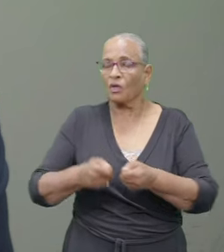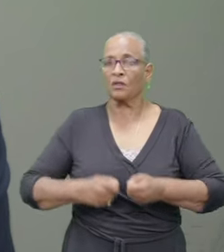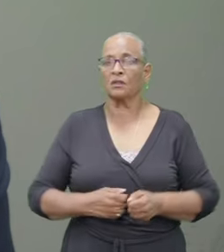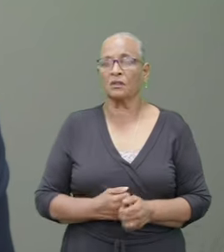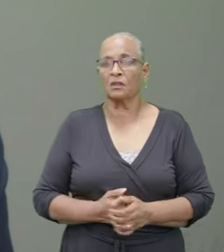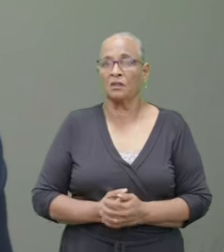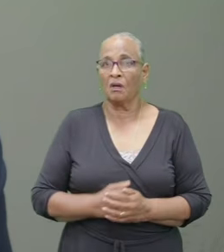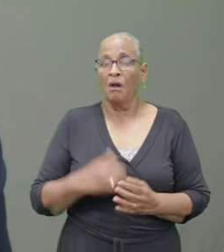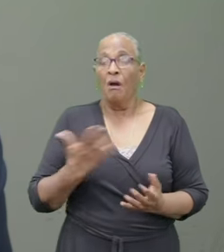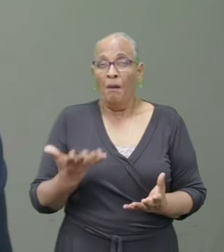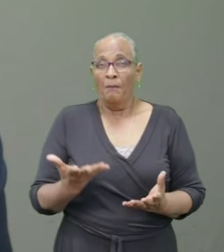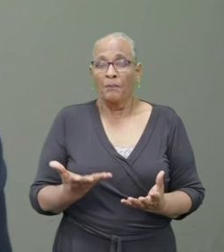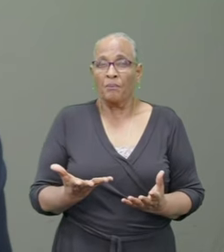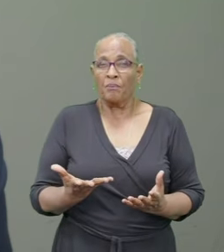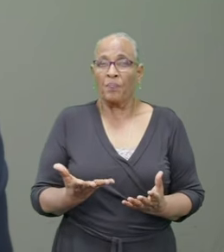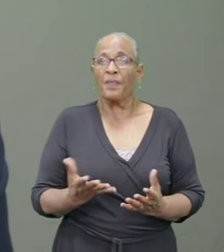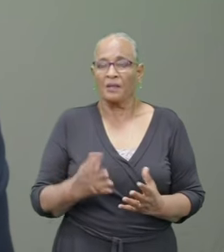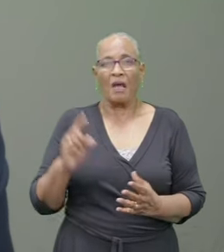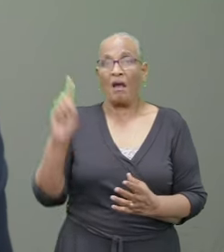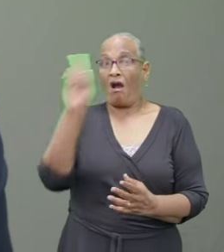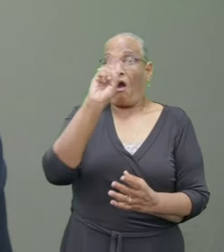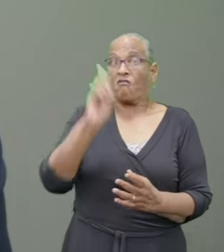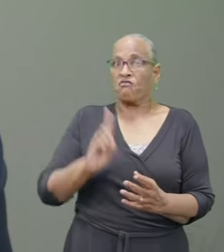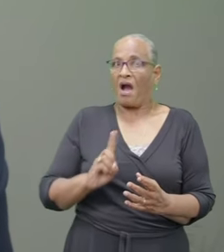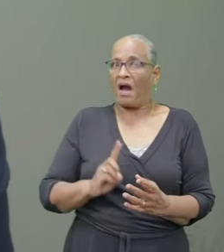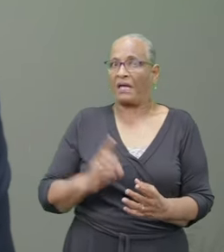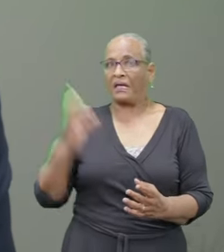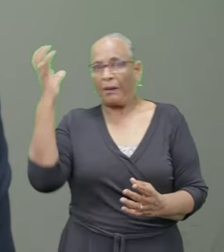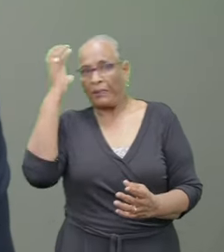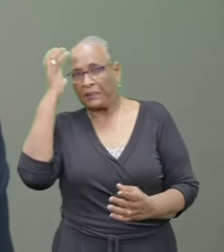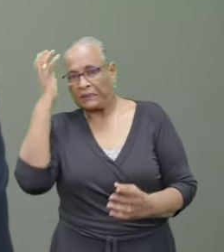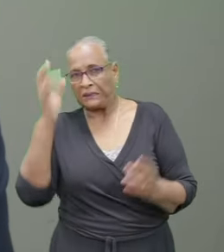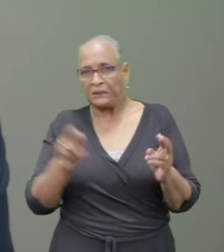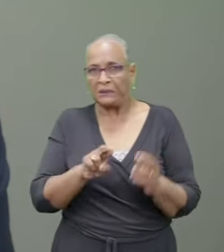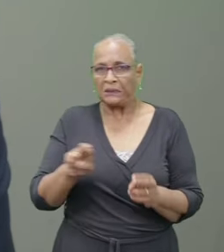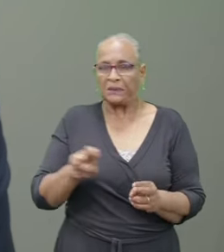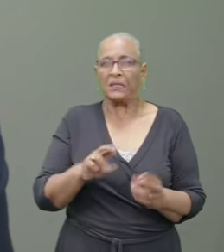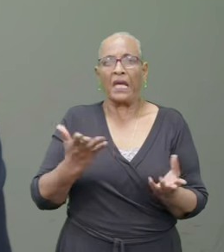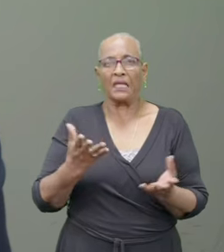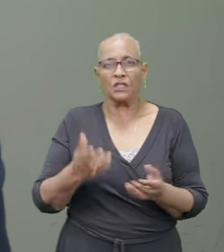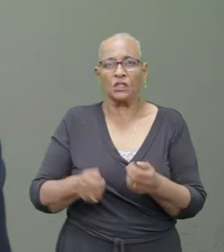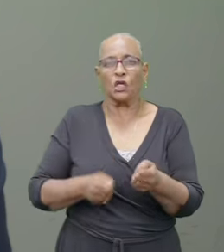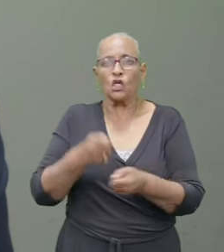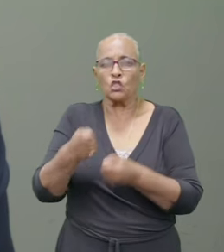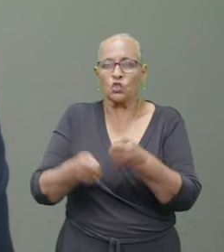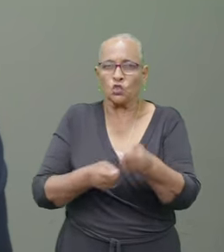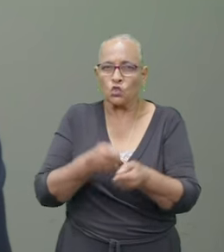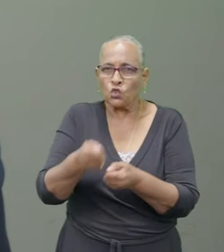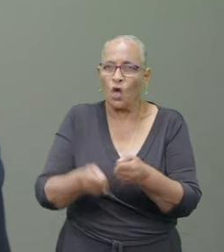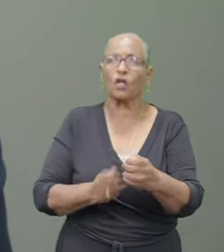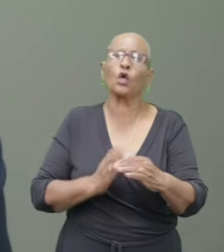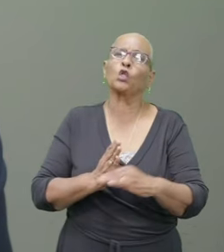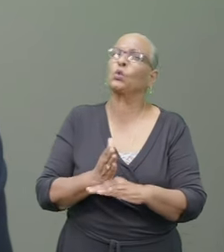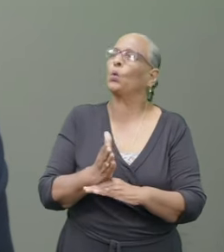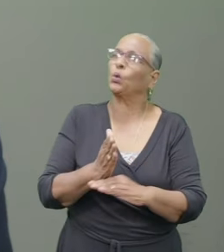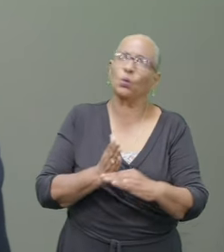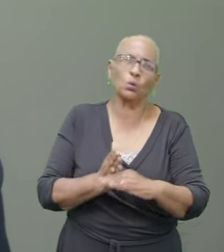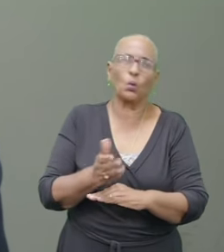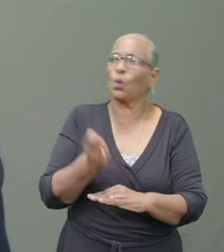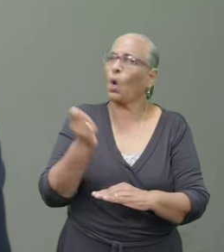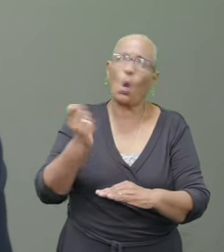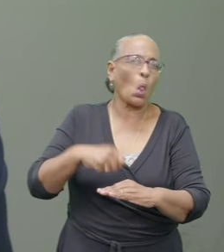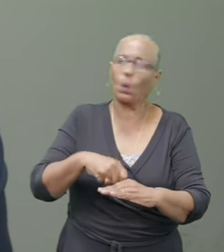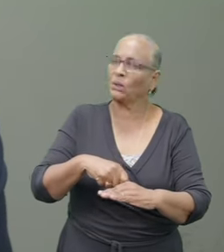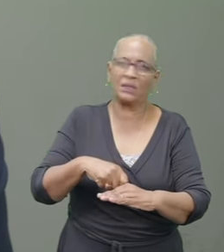Dat er in elk geval gevaren zijn en risico's zijn in de zorgcontinuïteit aan de